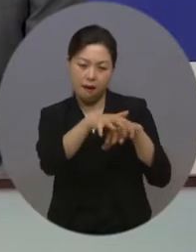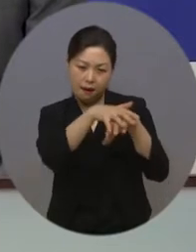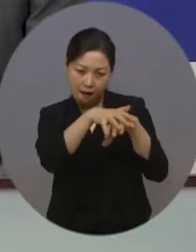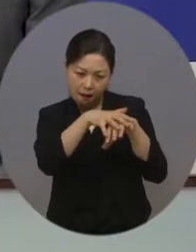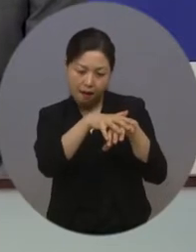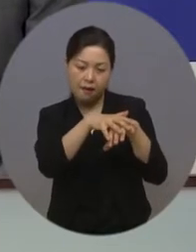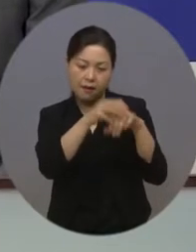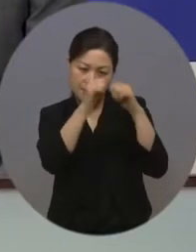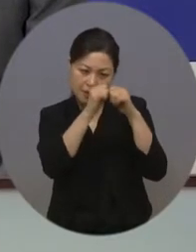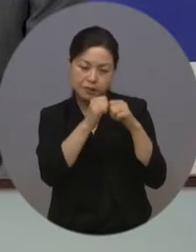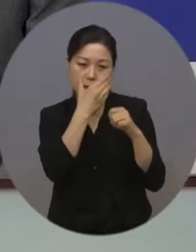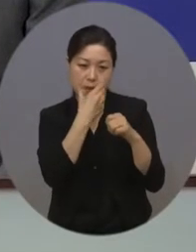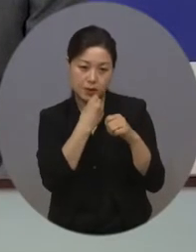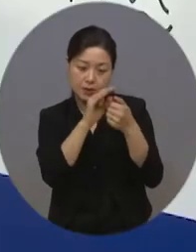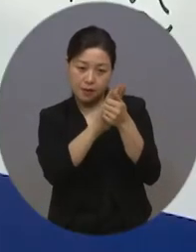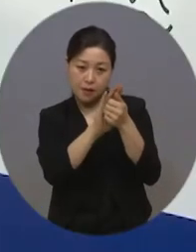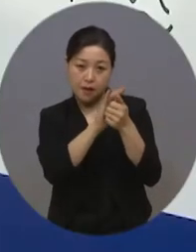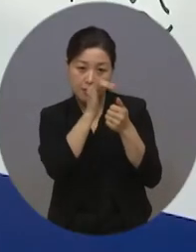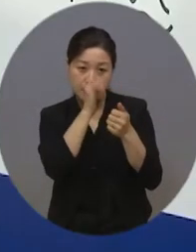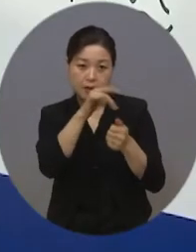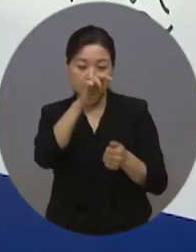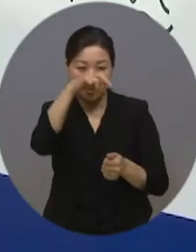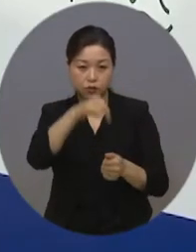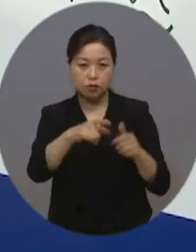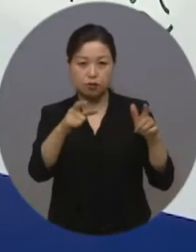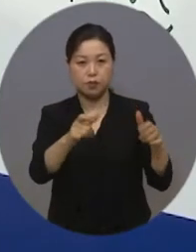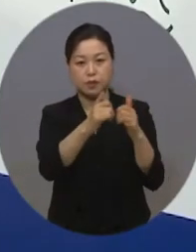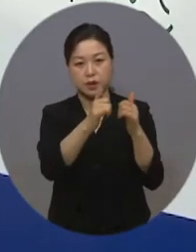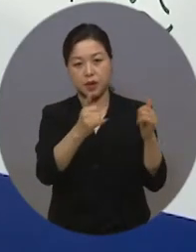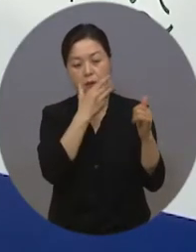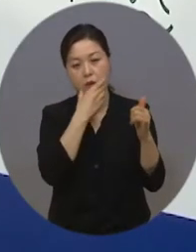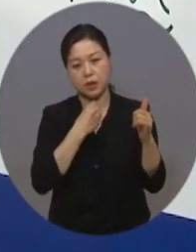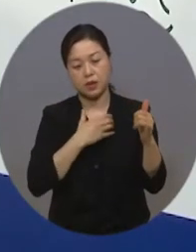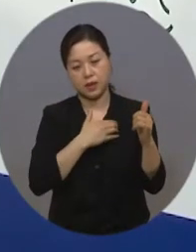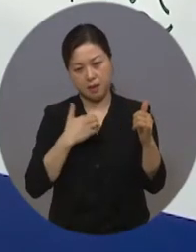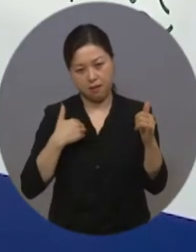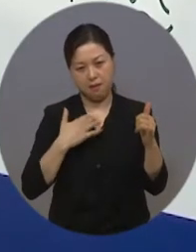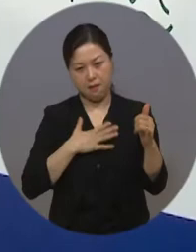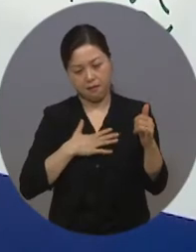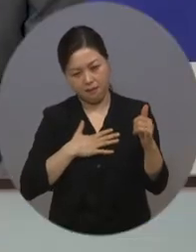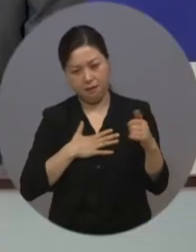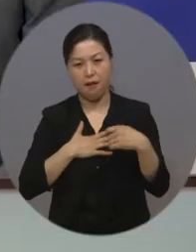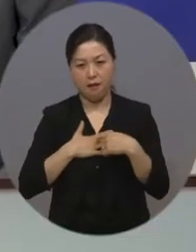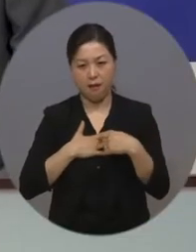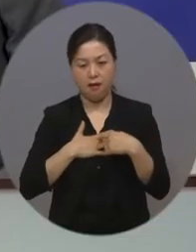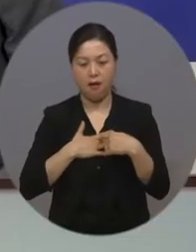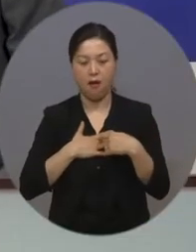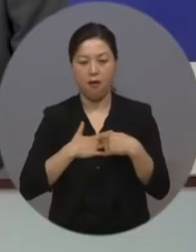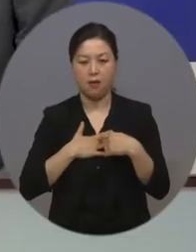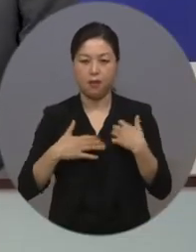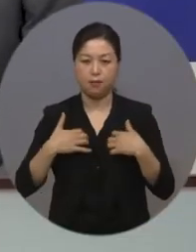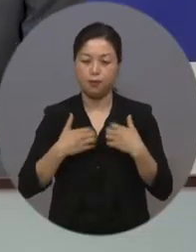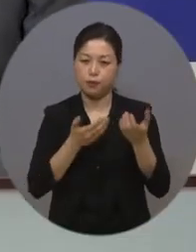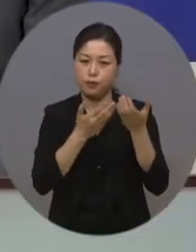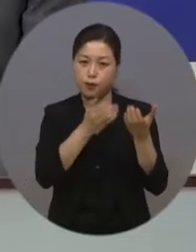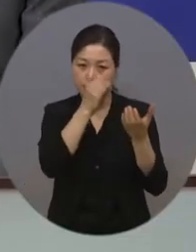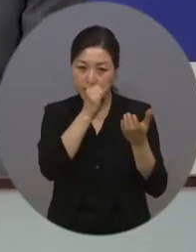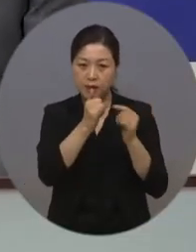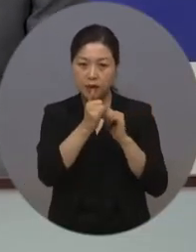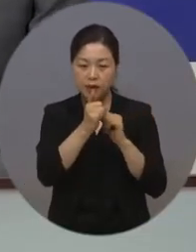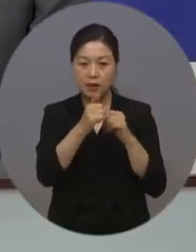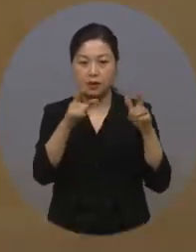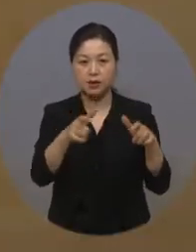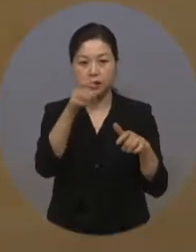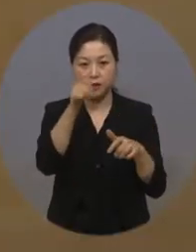장수 국민들의 복지 만족도로 교외 시든 장영수 당수 군수를 만나보겠습니다 교수님 안녕하세요 예 안녕하십니까